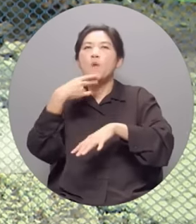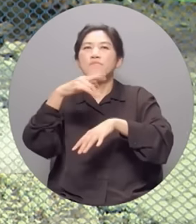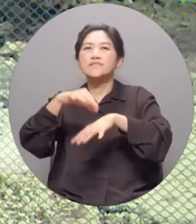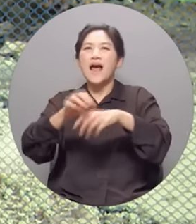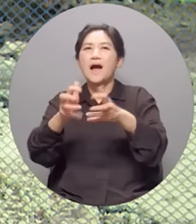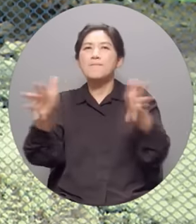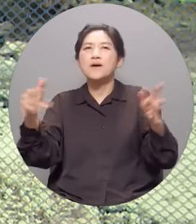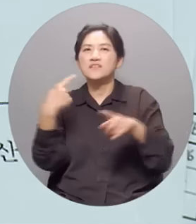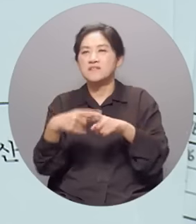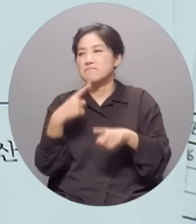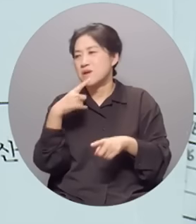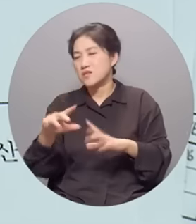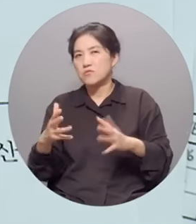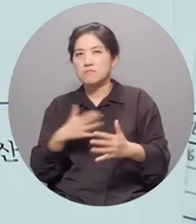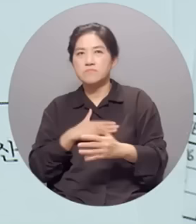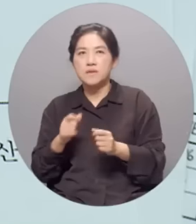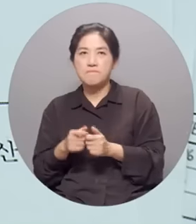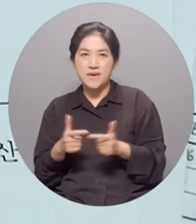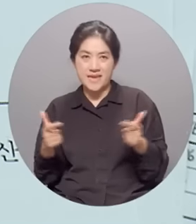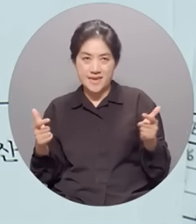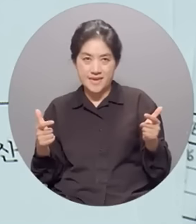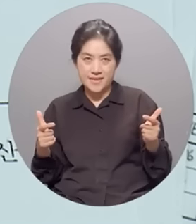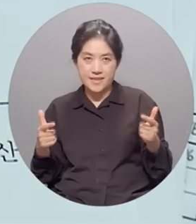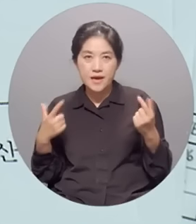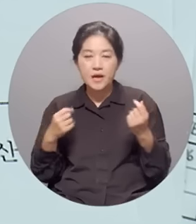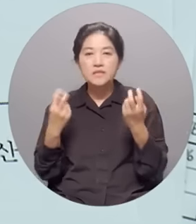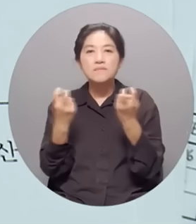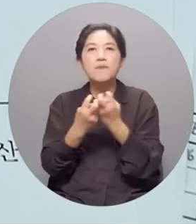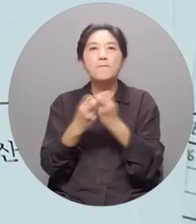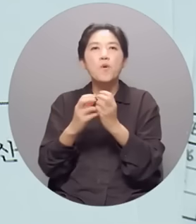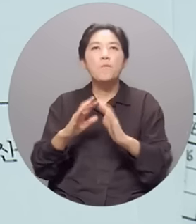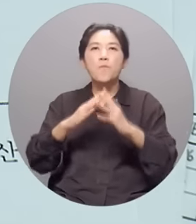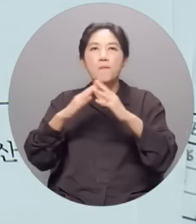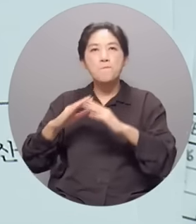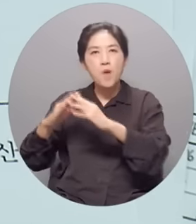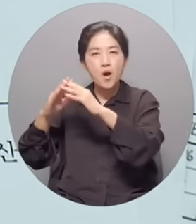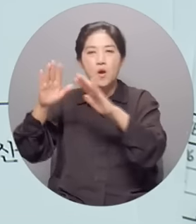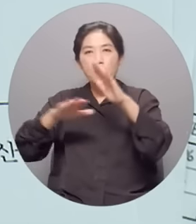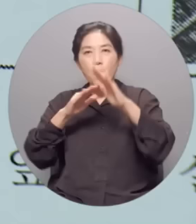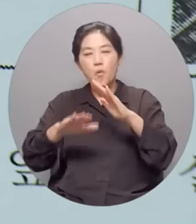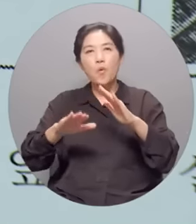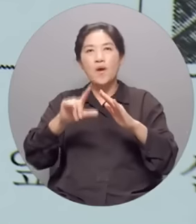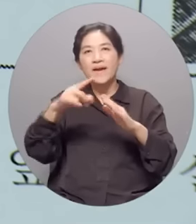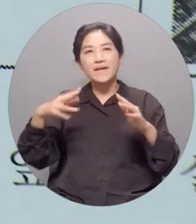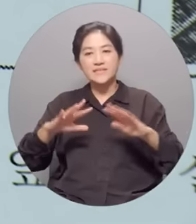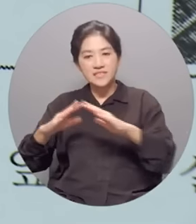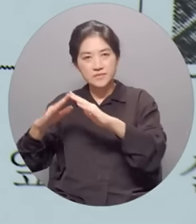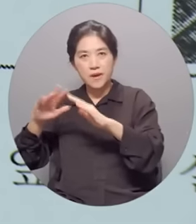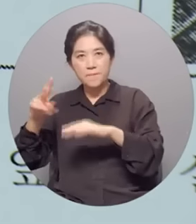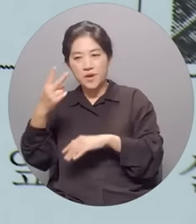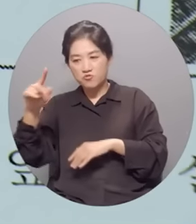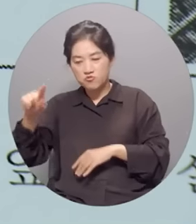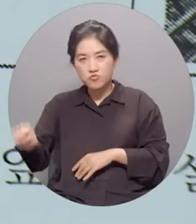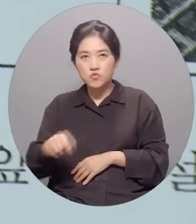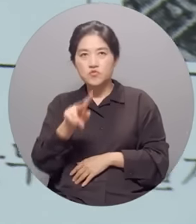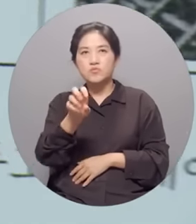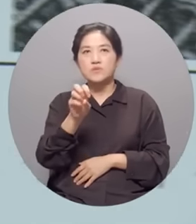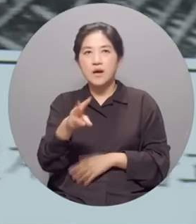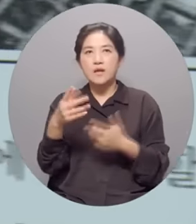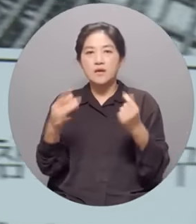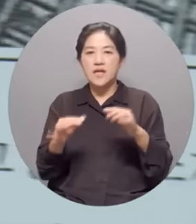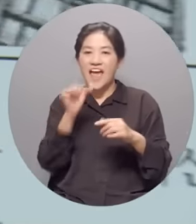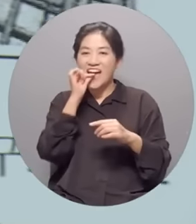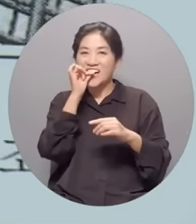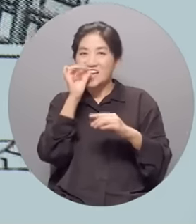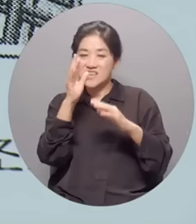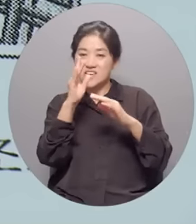불안이 커졌습니다. 그런데 같은 공법을 적용한 공공주택지구 102곳 가운데 23곳에서 이런